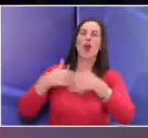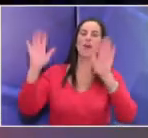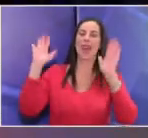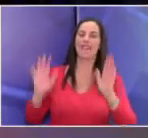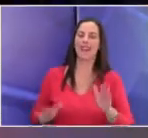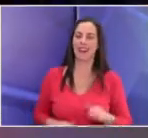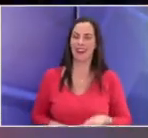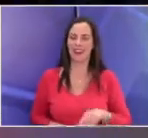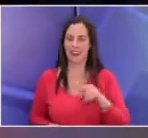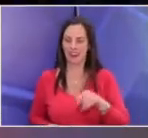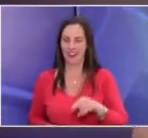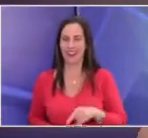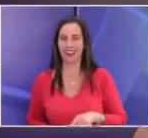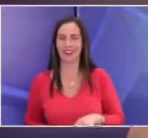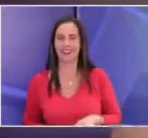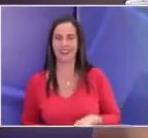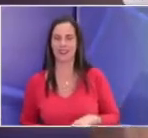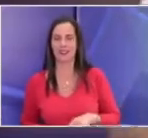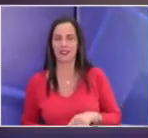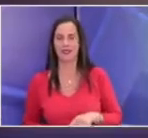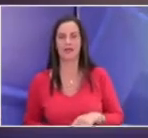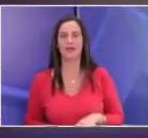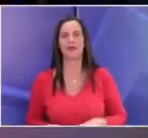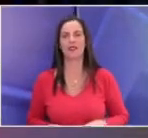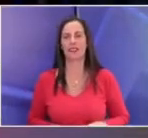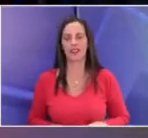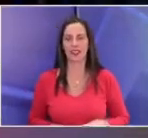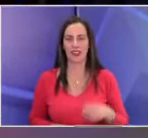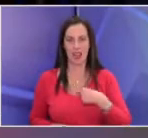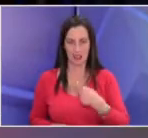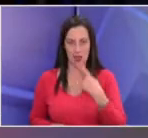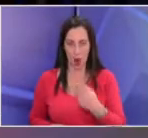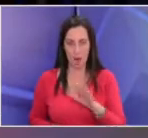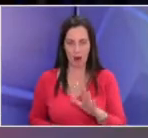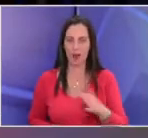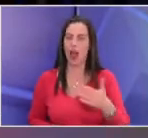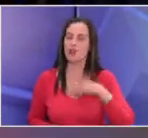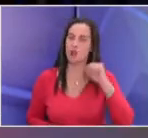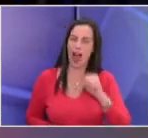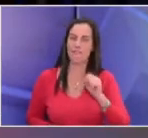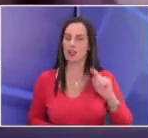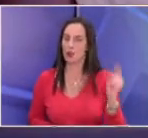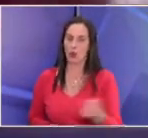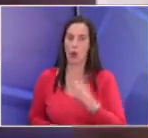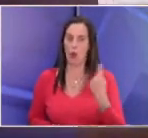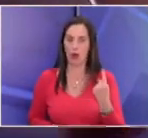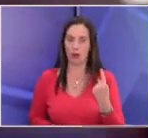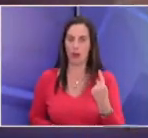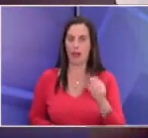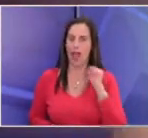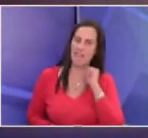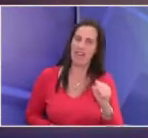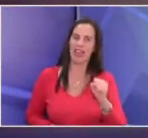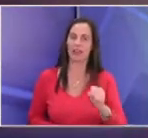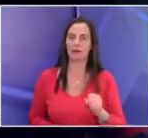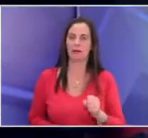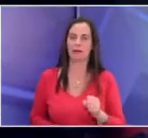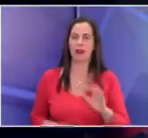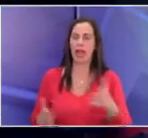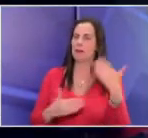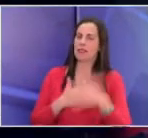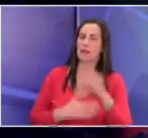חוק שעכשיו כמעט נחקק ונתקע עכשיו בגלל הזה. זה החוק להפללת לקוחות זנות. שגם אחרי עשרות, לא יודעת כמה זמן מטפלים